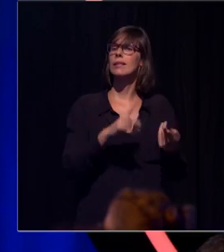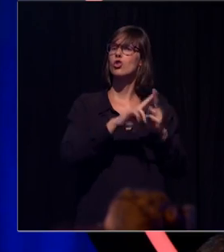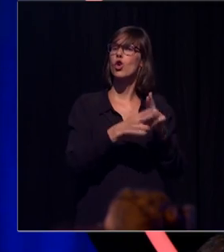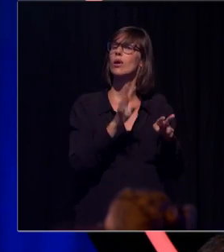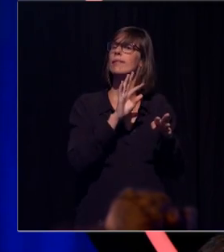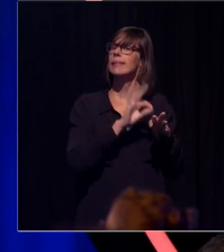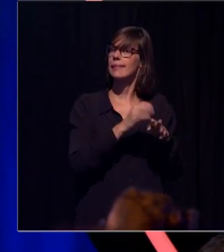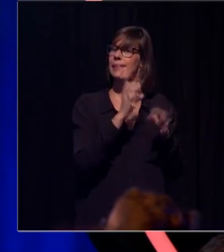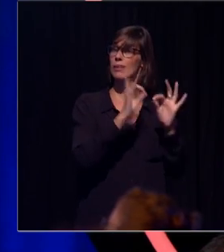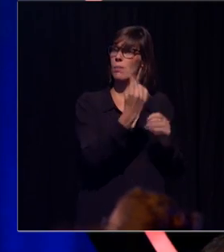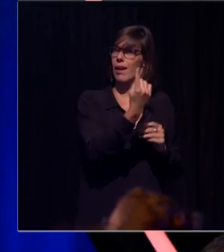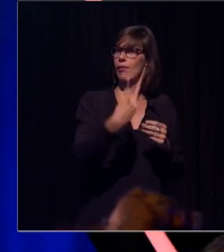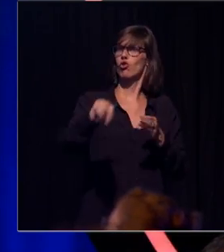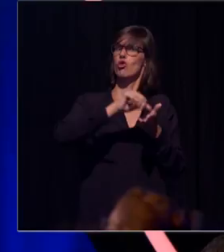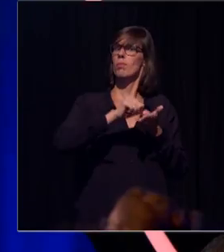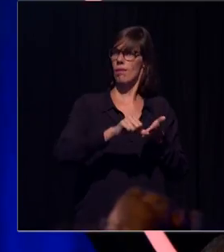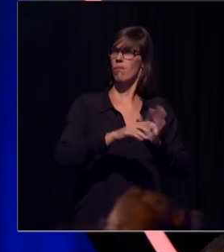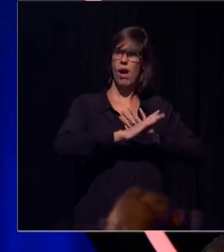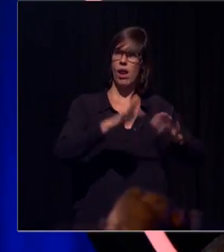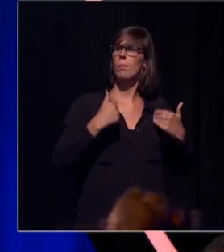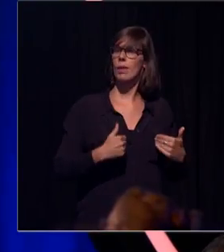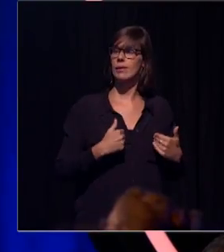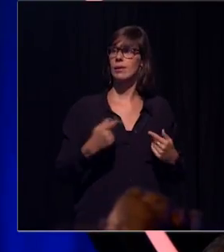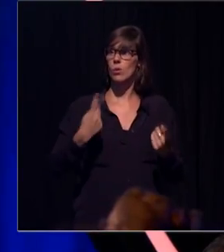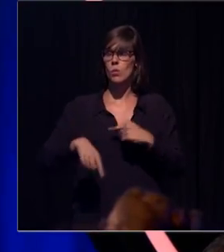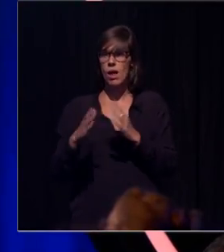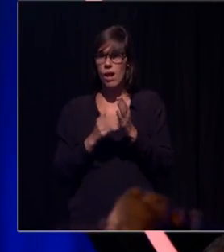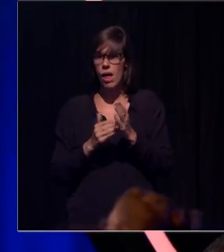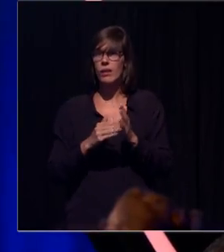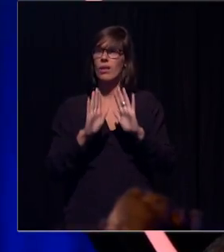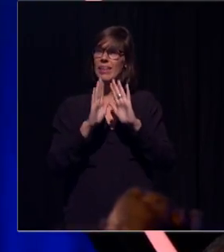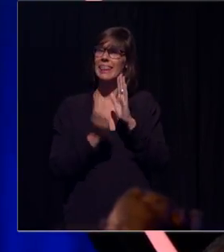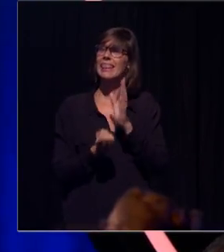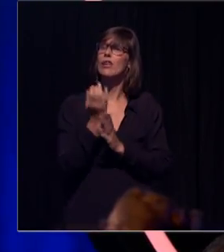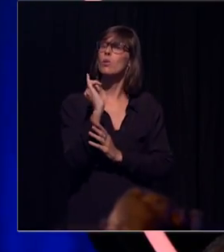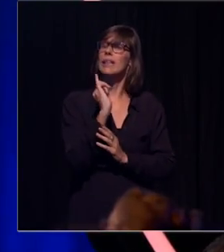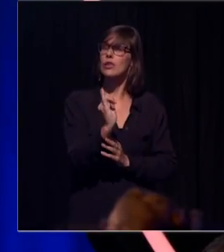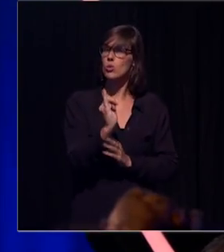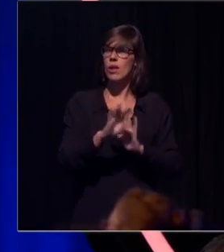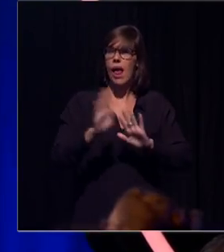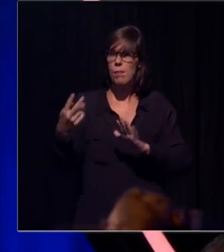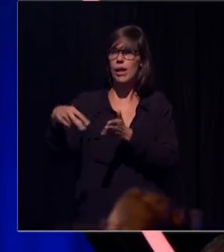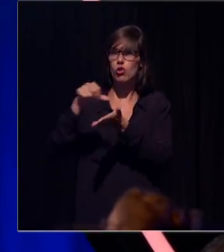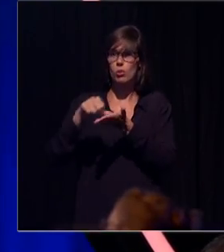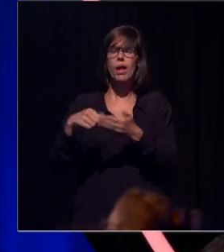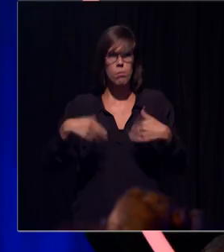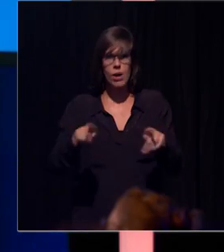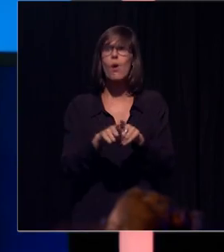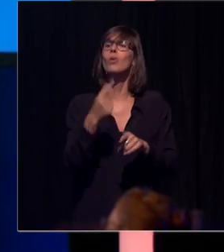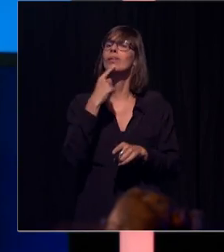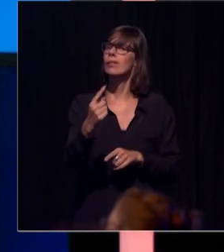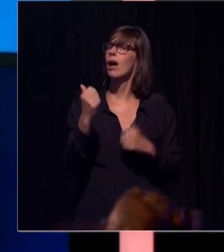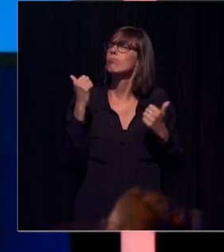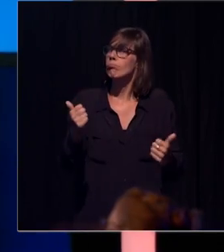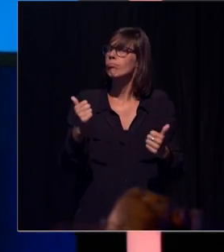Wij waren het eerste land waar die sensoren bijvoorbeeld voor iedere mens met type 1 diabetes volledig terugbetaald waren. Wij